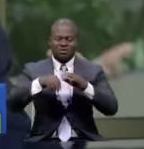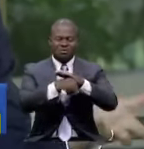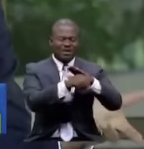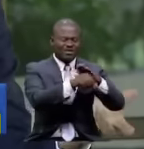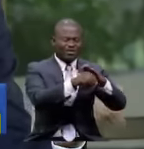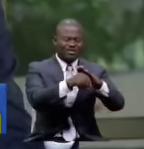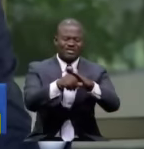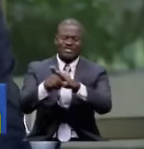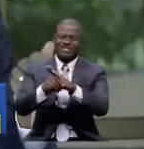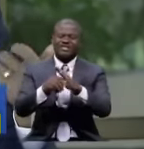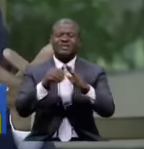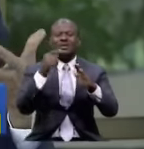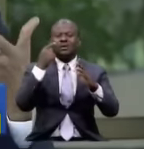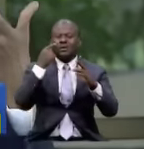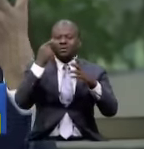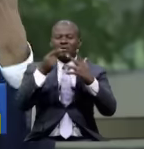bazatugira